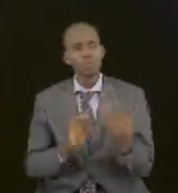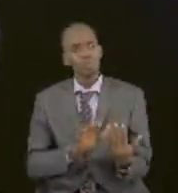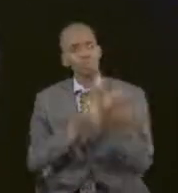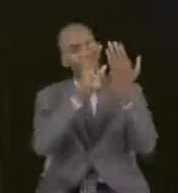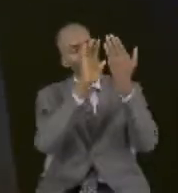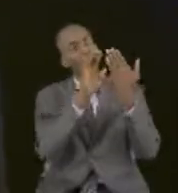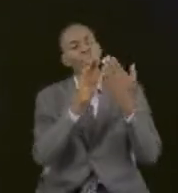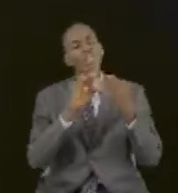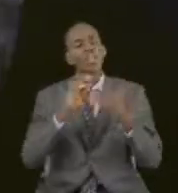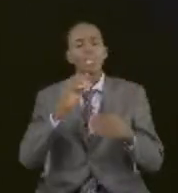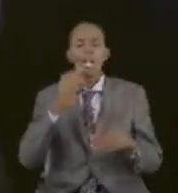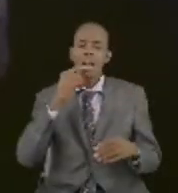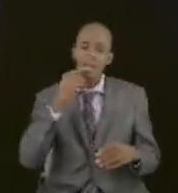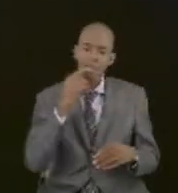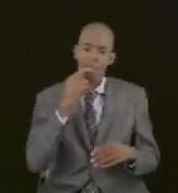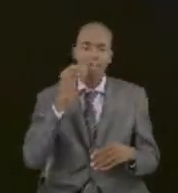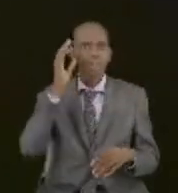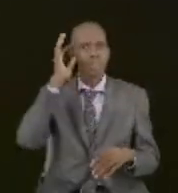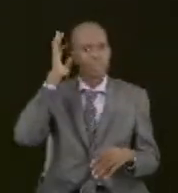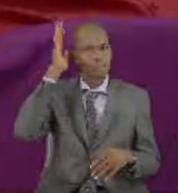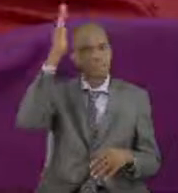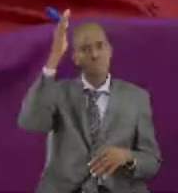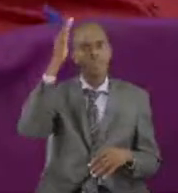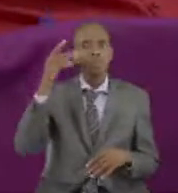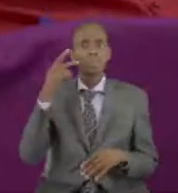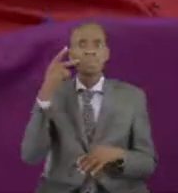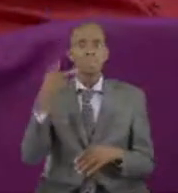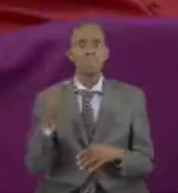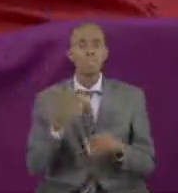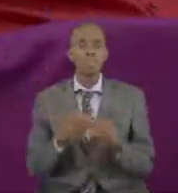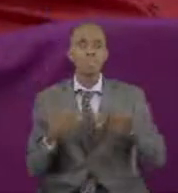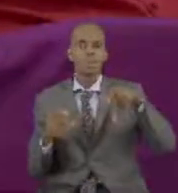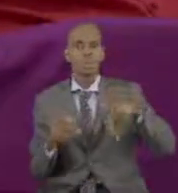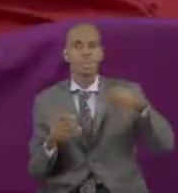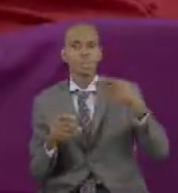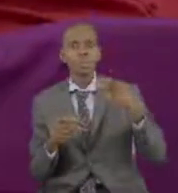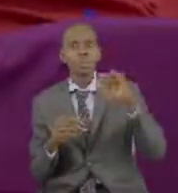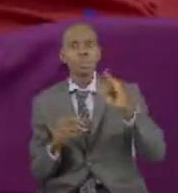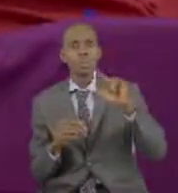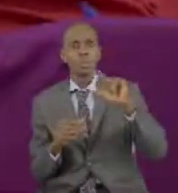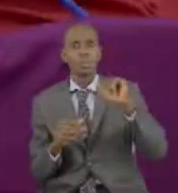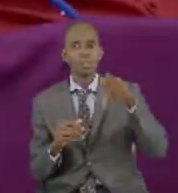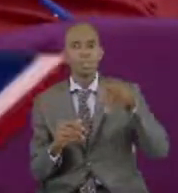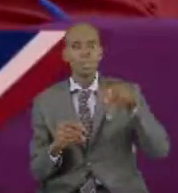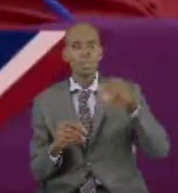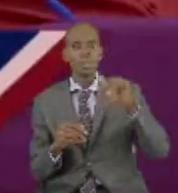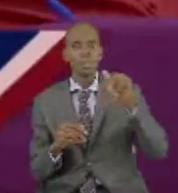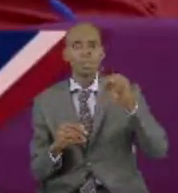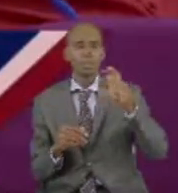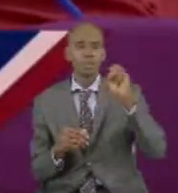à un futur de regret. Voyons Philippiens chapitre 2.